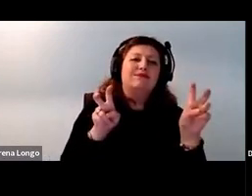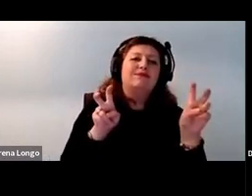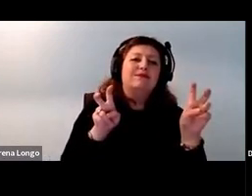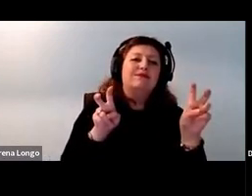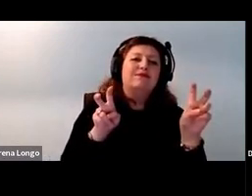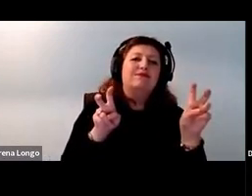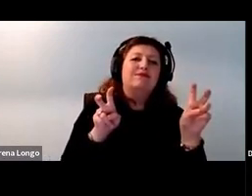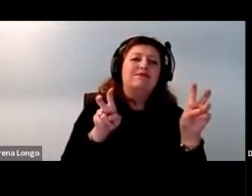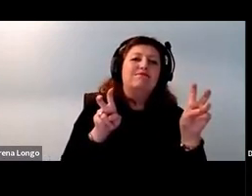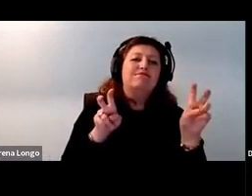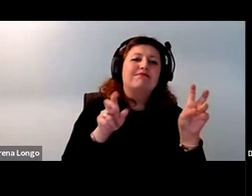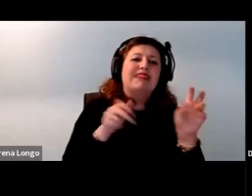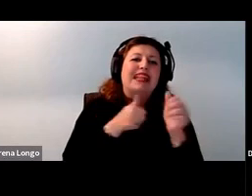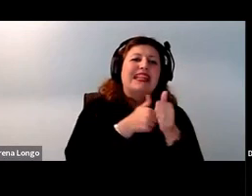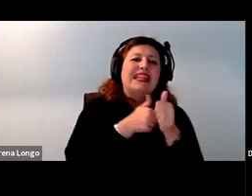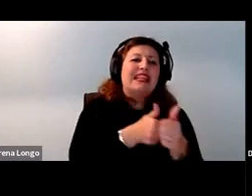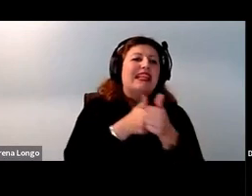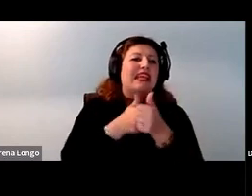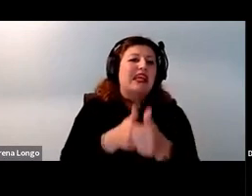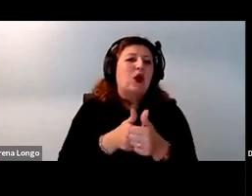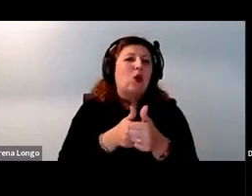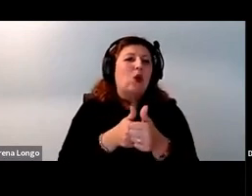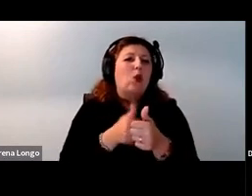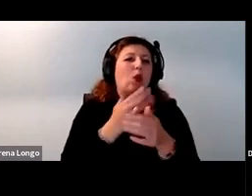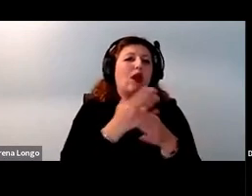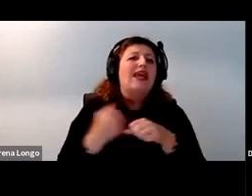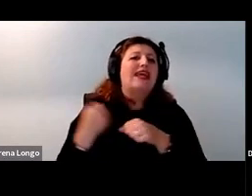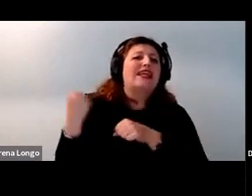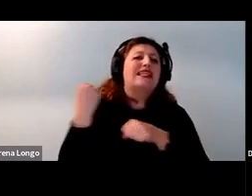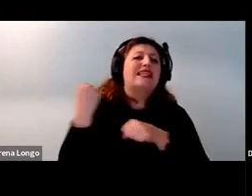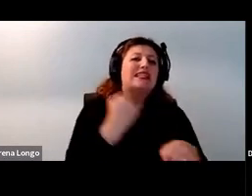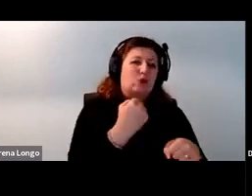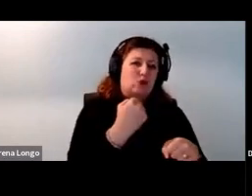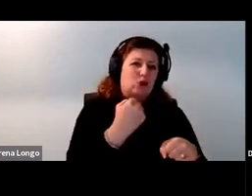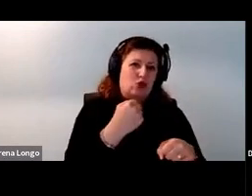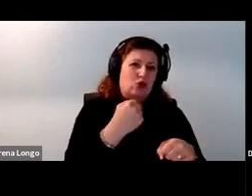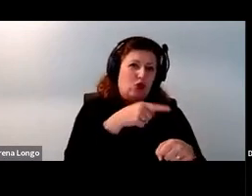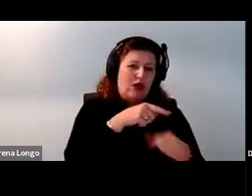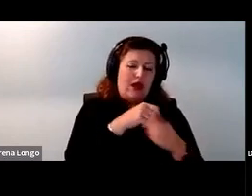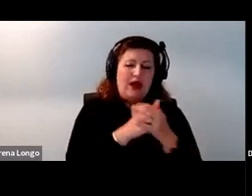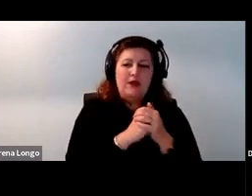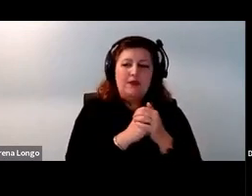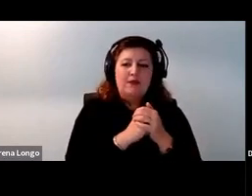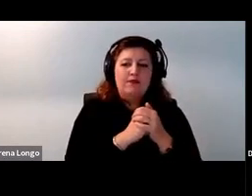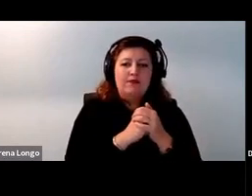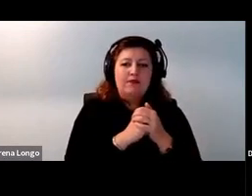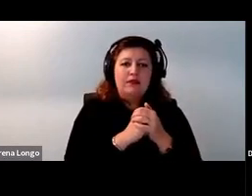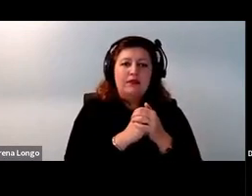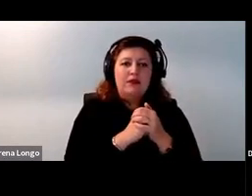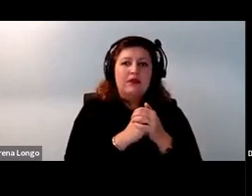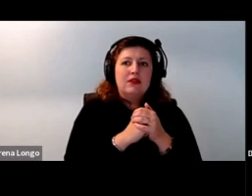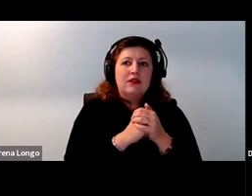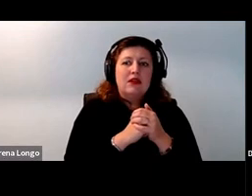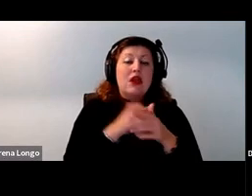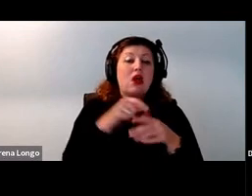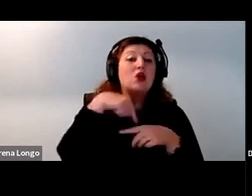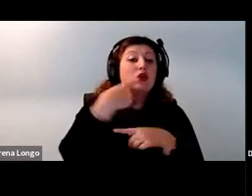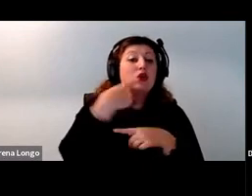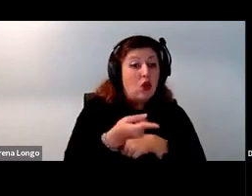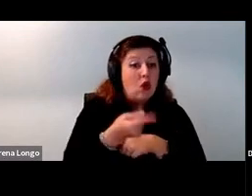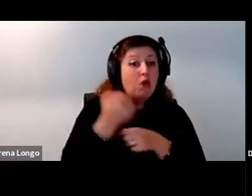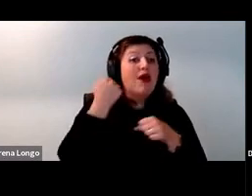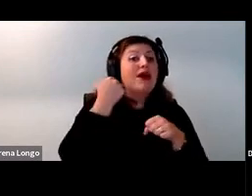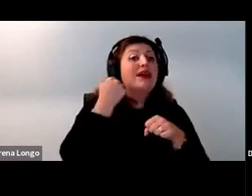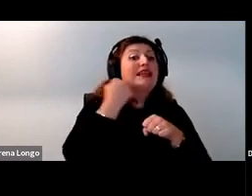gli indirizzi istituzionali, ma la vera esperienza è quella che ha presentato Giulia e Paola,